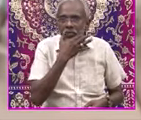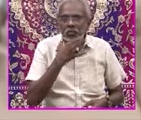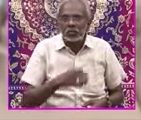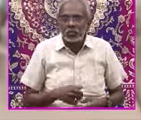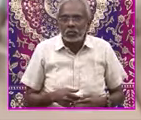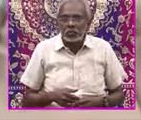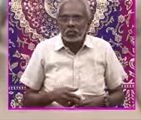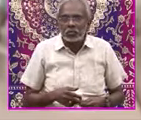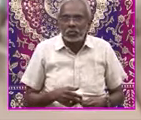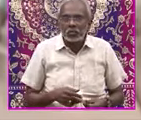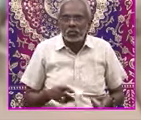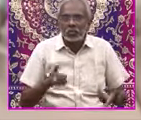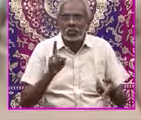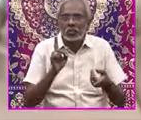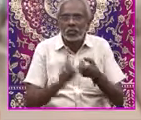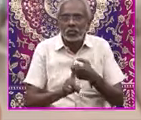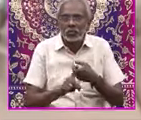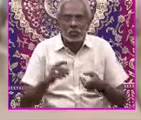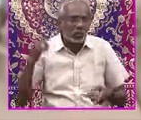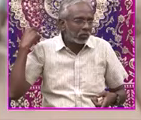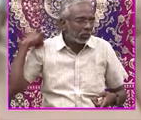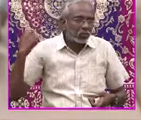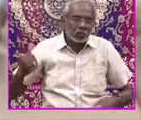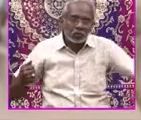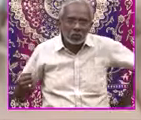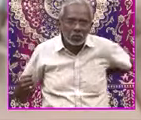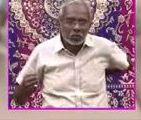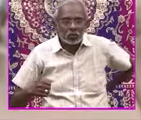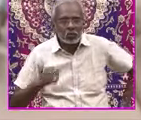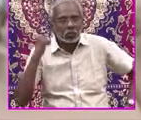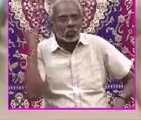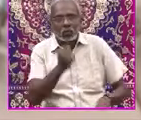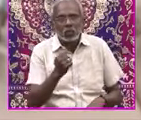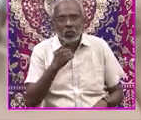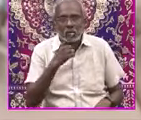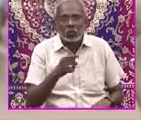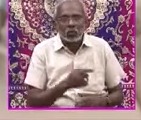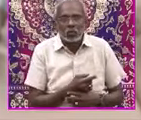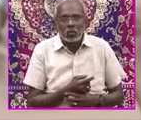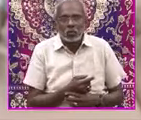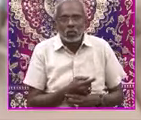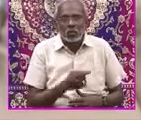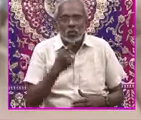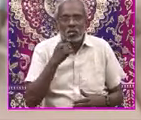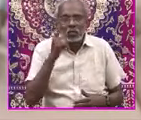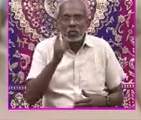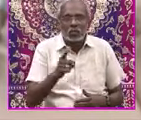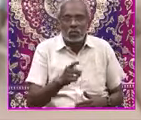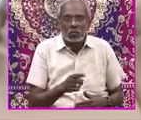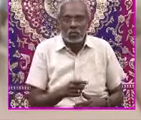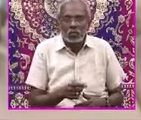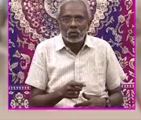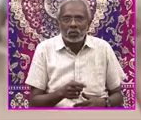வந்து போர்ல புறமுதுகுல அம்பு வாங்கி இறந்துட்டான் அப்படின்னு சொன்னவொடனே அந்த தாய் சொல்றா, புறமுதுகு காட்டி